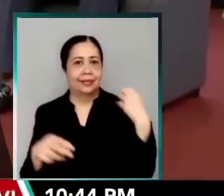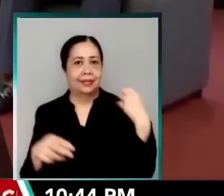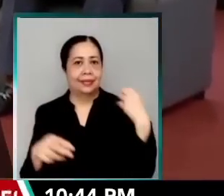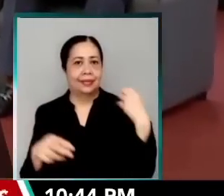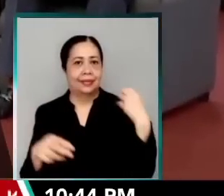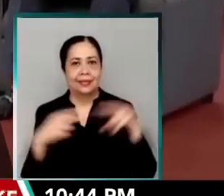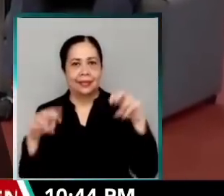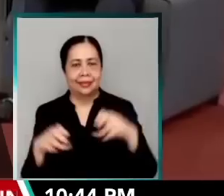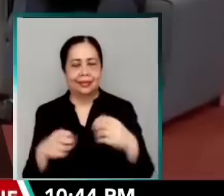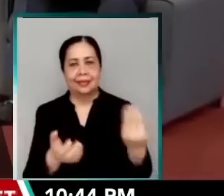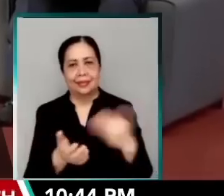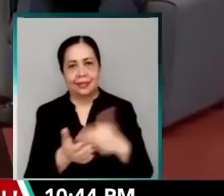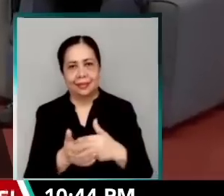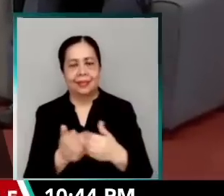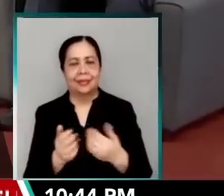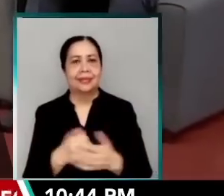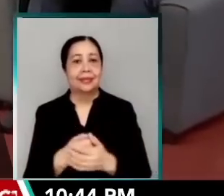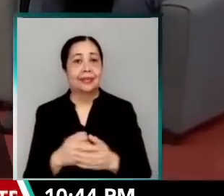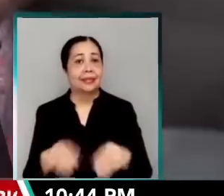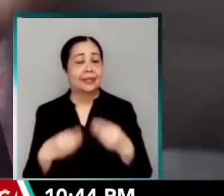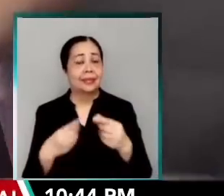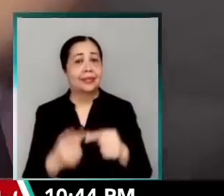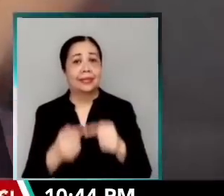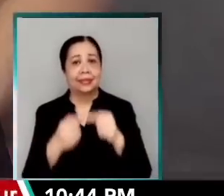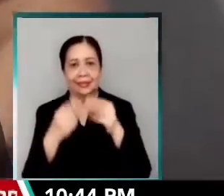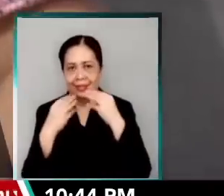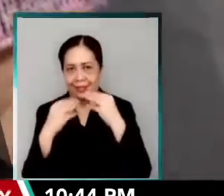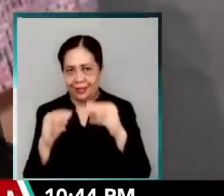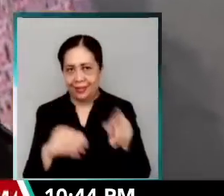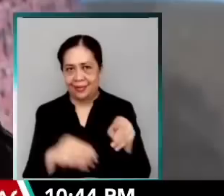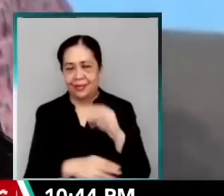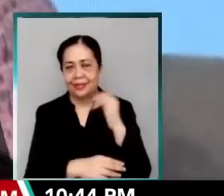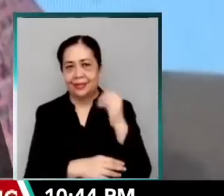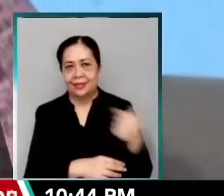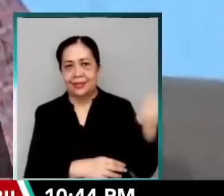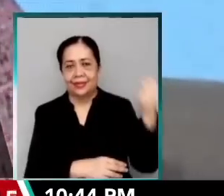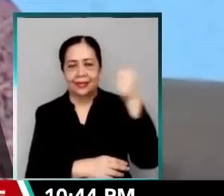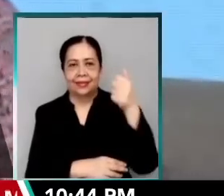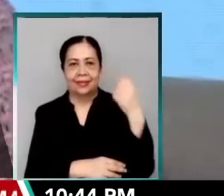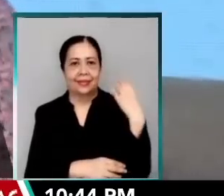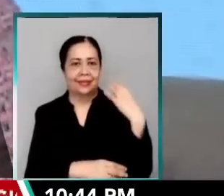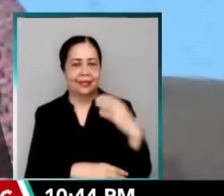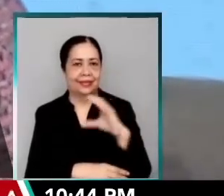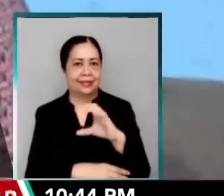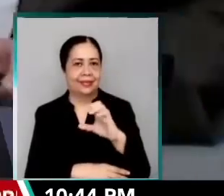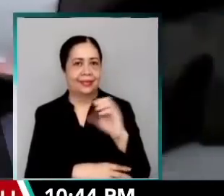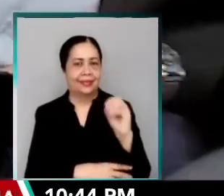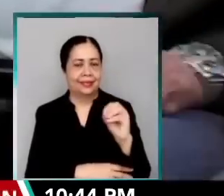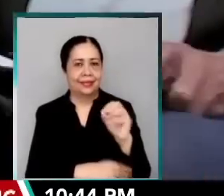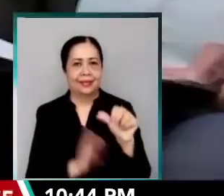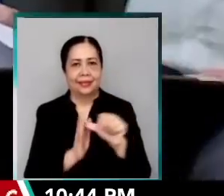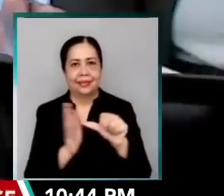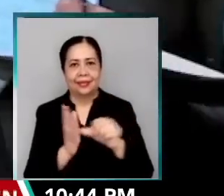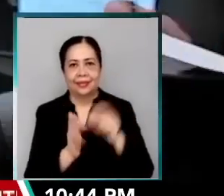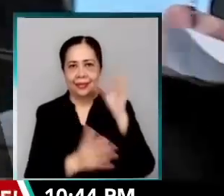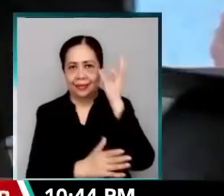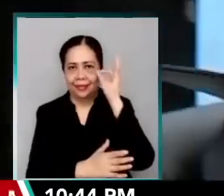renewal. Nagbigay rin ng espesyal na mensahe si GMA Chairman and CEO, Attorney Felipe